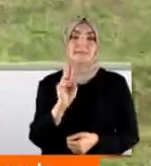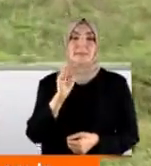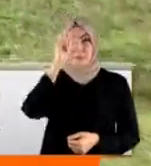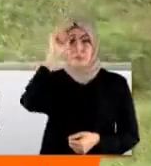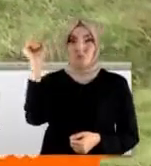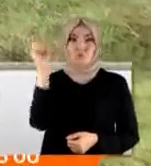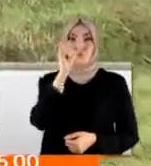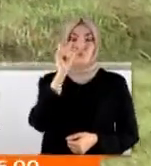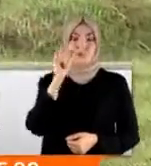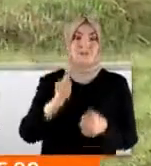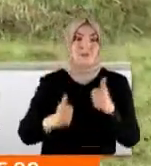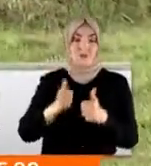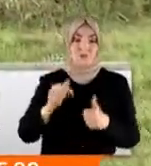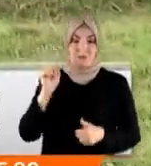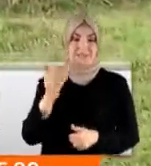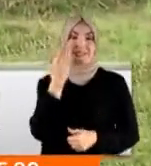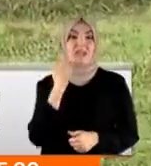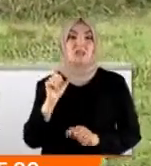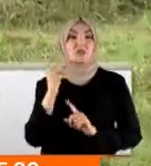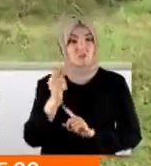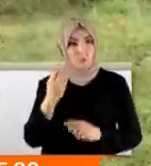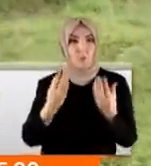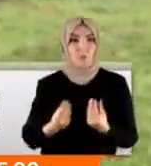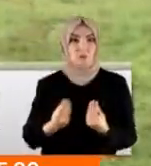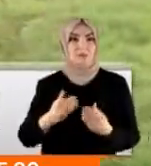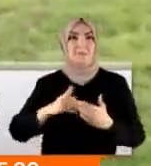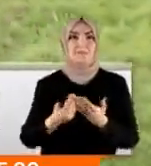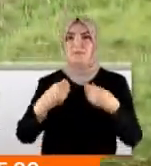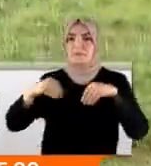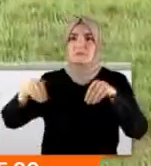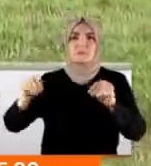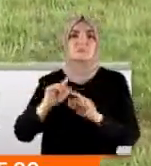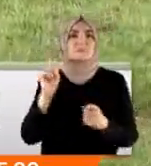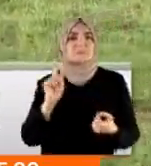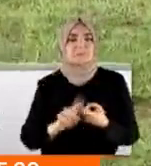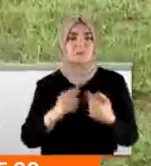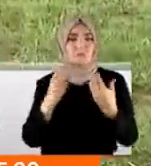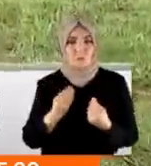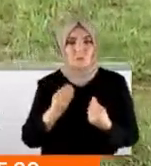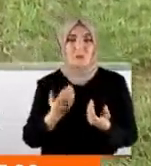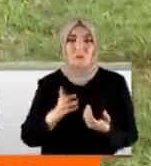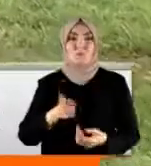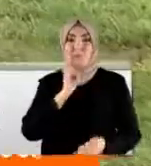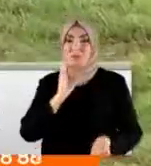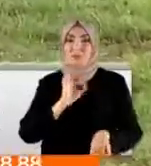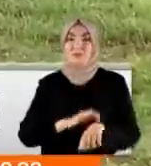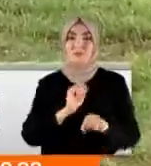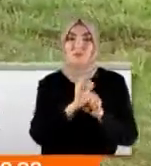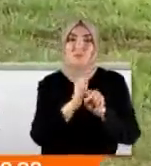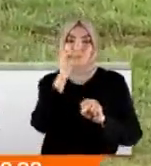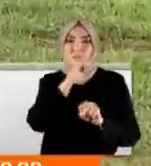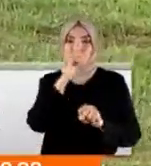koşulacaktı. Hatta tüm biletler tükenmişti. Fakat sonrasında alınan kararla pandemi nedeniyle seyircisiz koşulmasına karar verildi ve